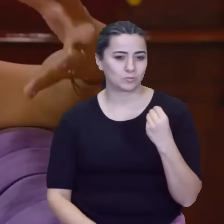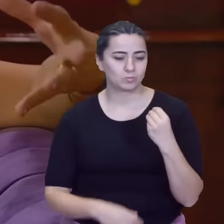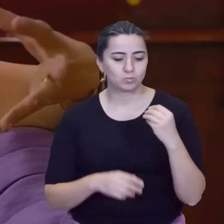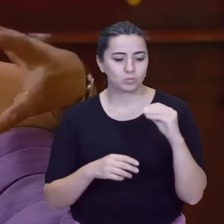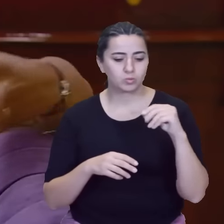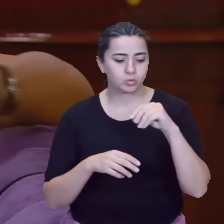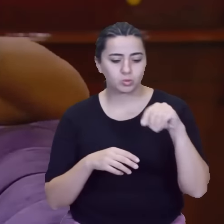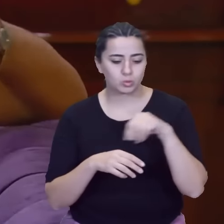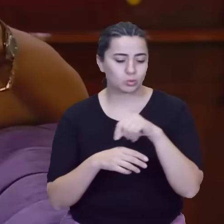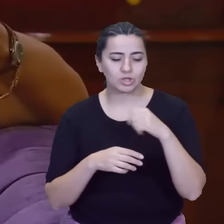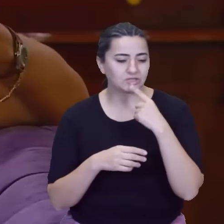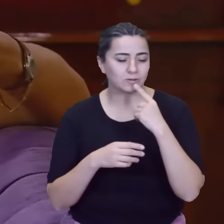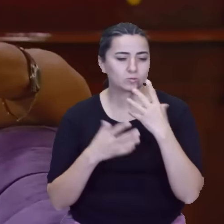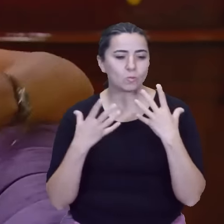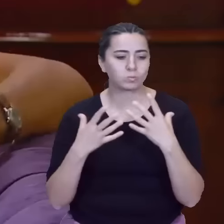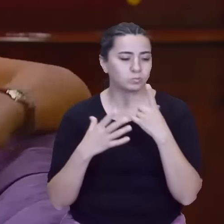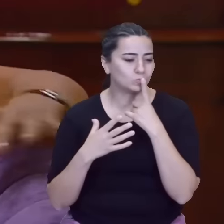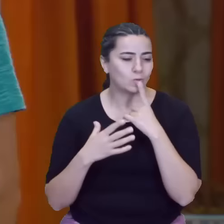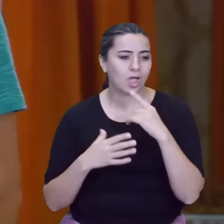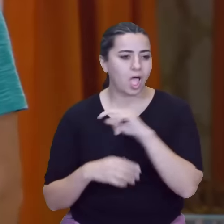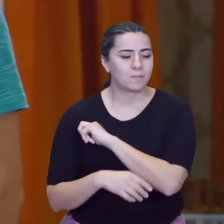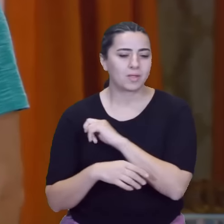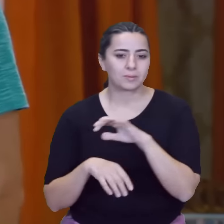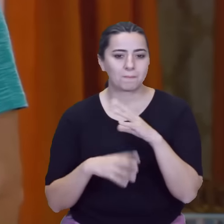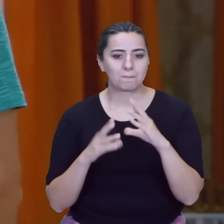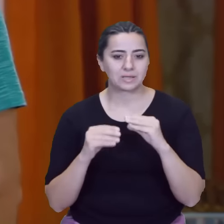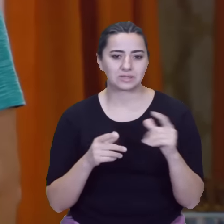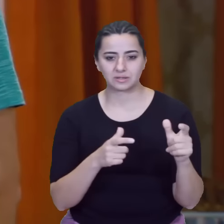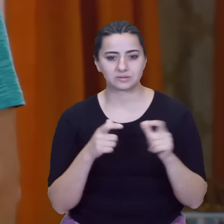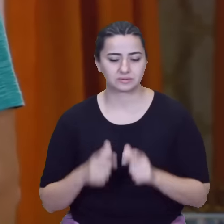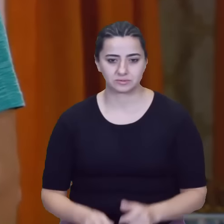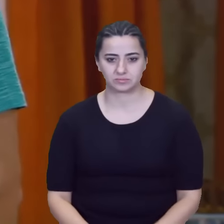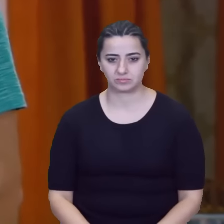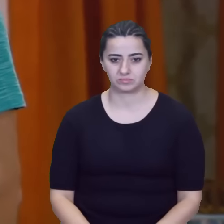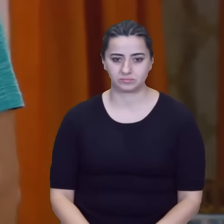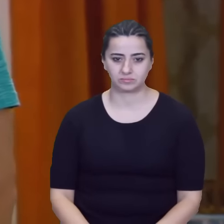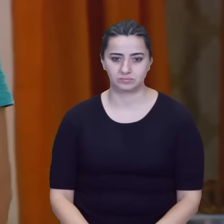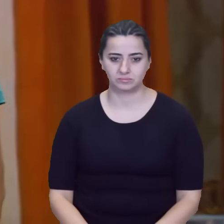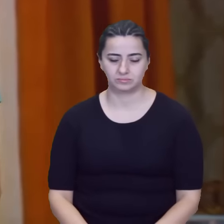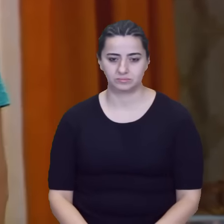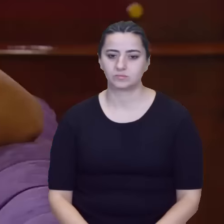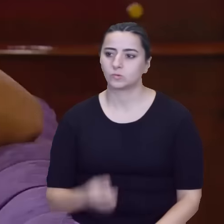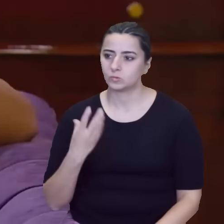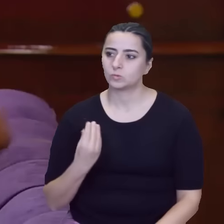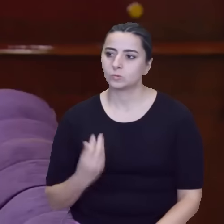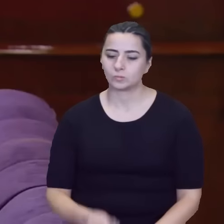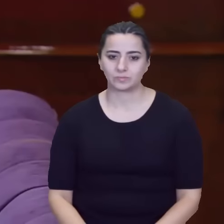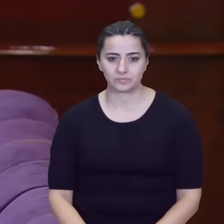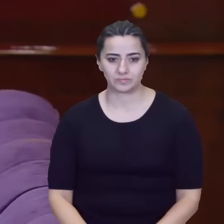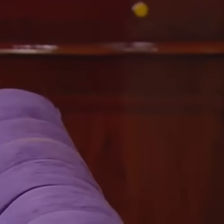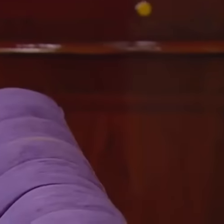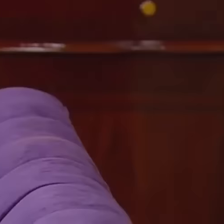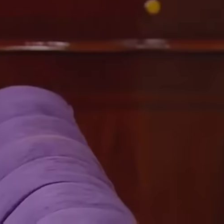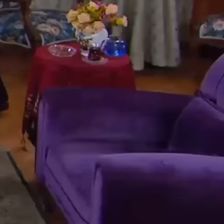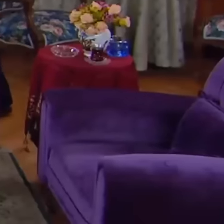pudra şeker kaplı böyle bir tombul tombul bir Alman pastası mı alsan acaba? Ahmet başıyla bıkkınca onaylıyor. Gülden önüne dönüp